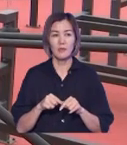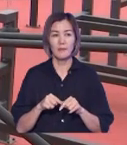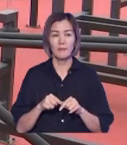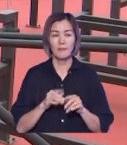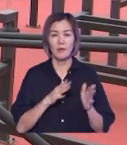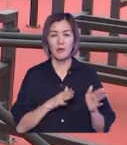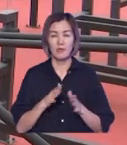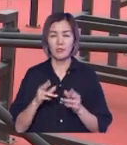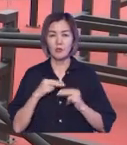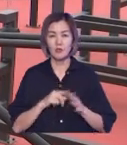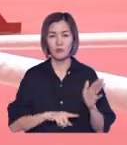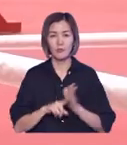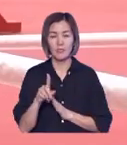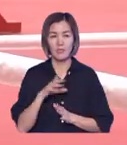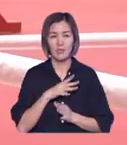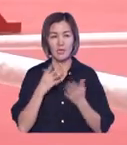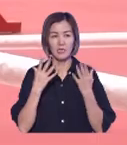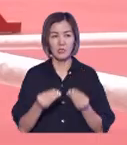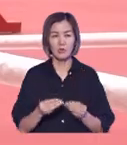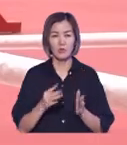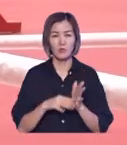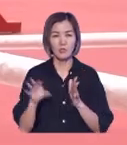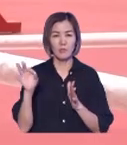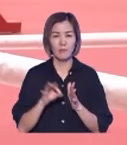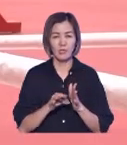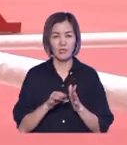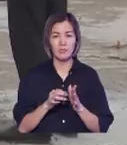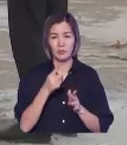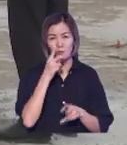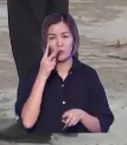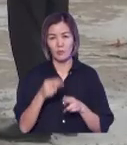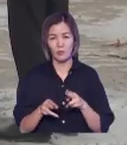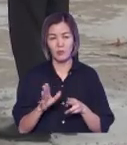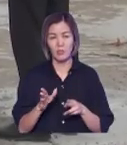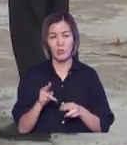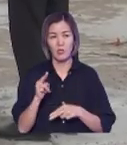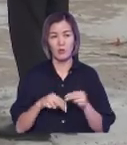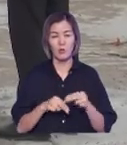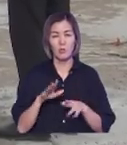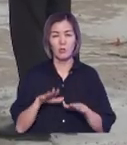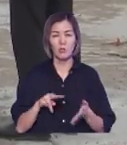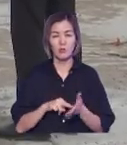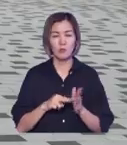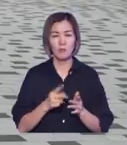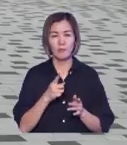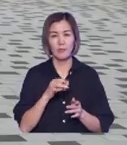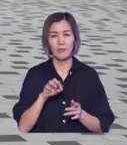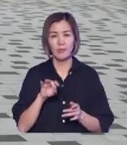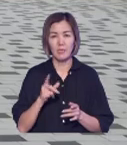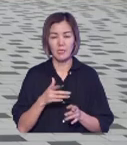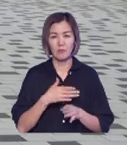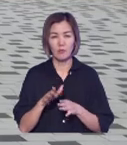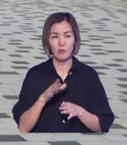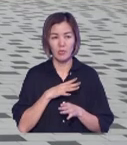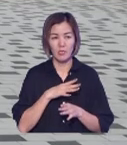абаттандыру жұмыстары да басталған. Қазір оның 90% шаруасы соңына жетті. Құрылысына жергілікті әкімдіктен 1 миллиард теңге